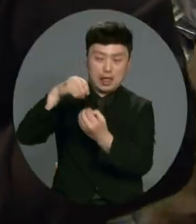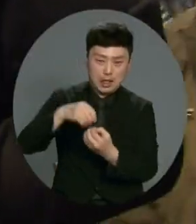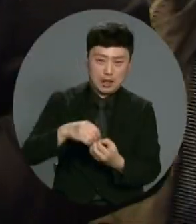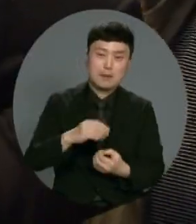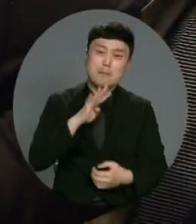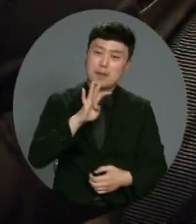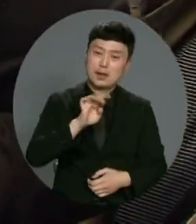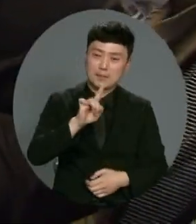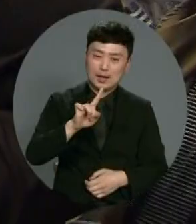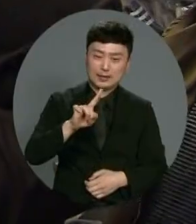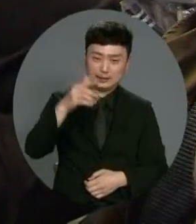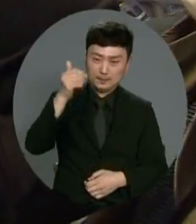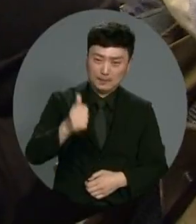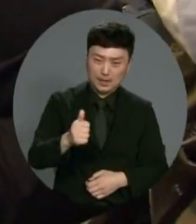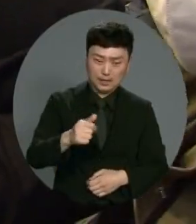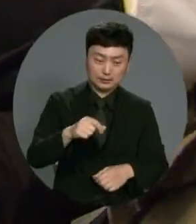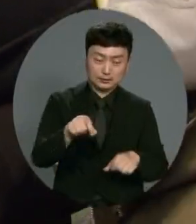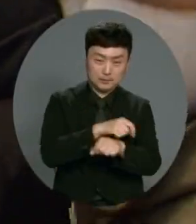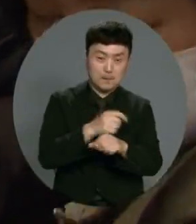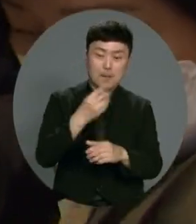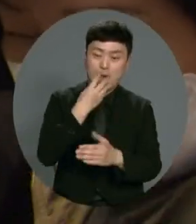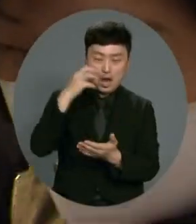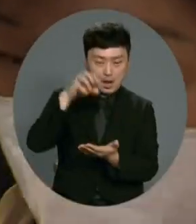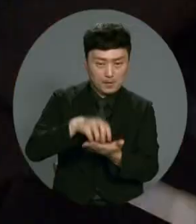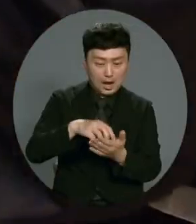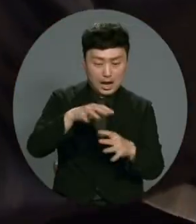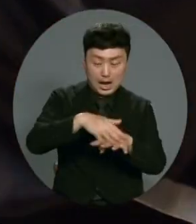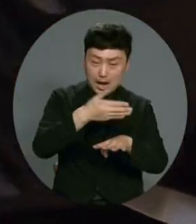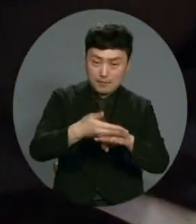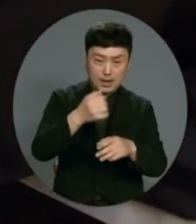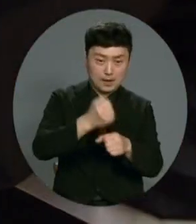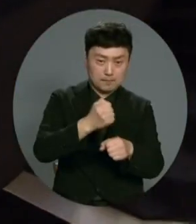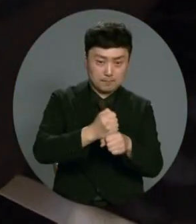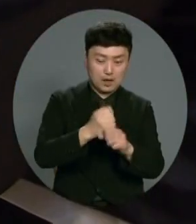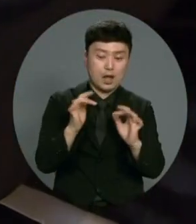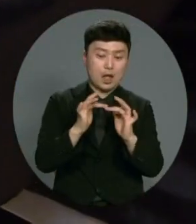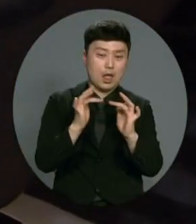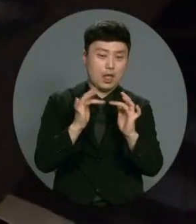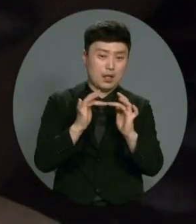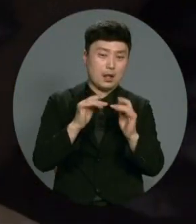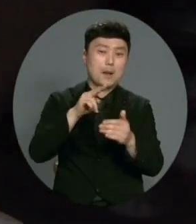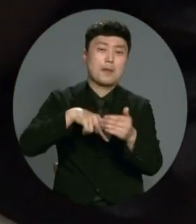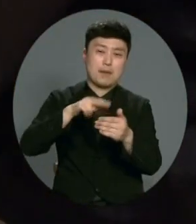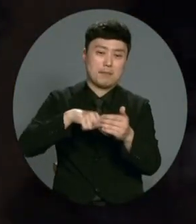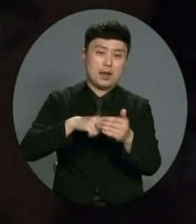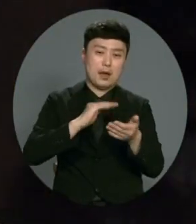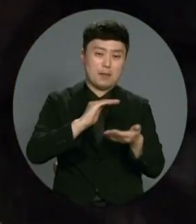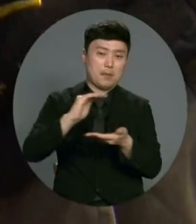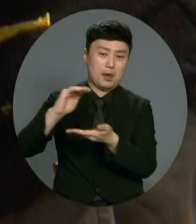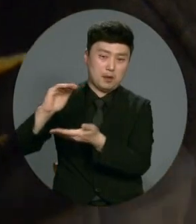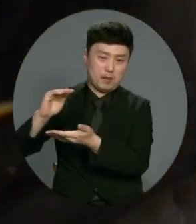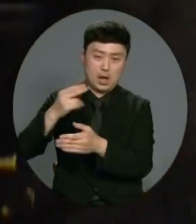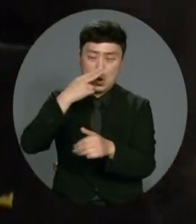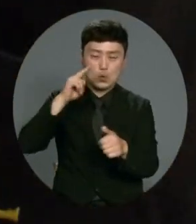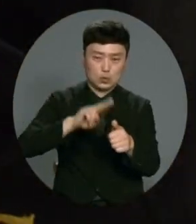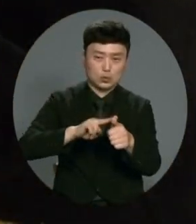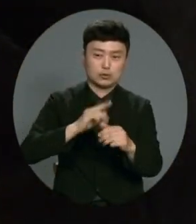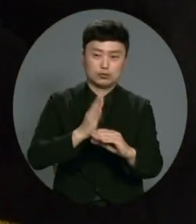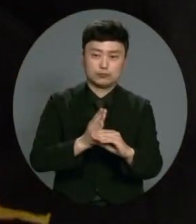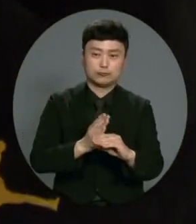사장님은 특허받은 기능성 양말을 자체 생산하고 온라인 쇼핑몰에 입점하는 등 새로운 시도를 하고